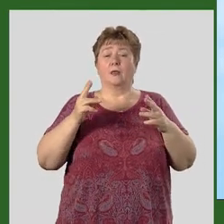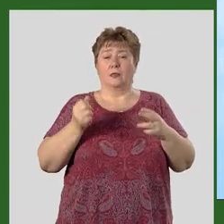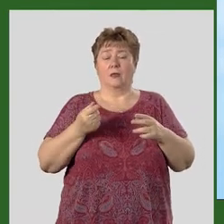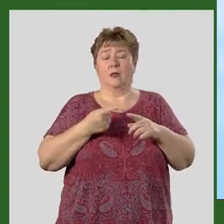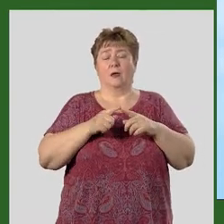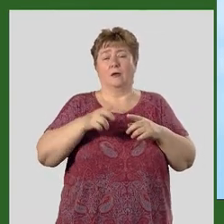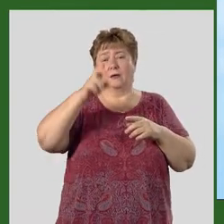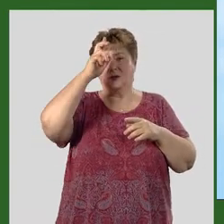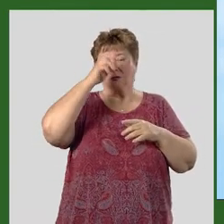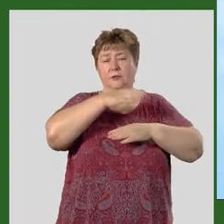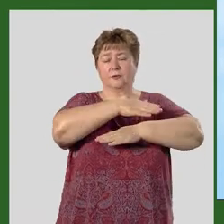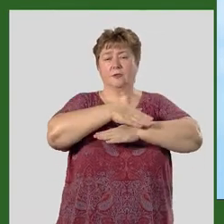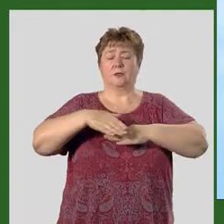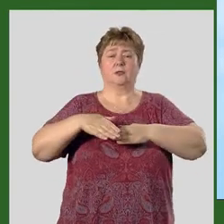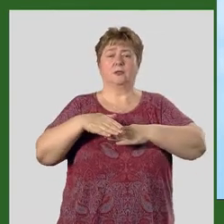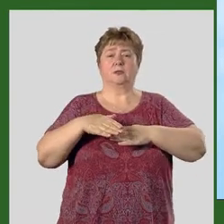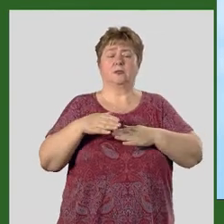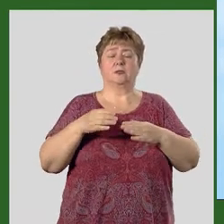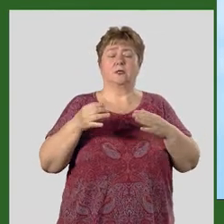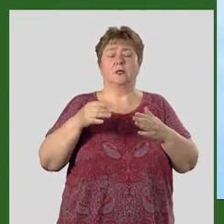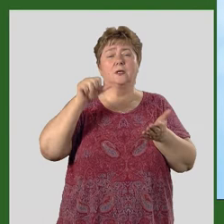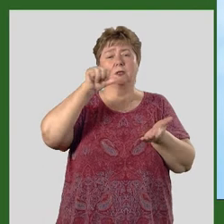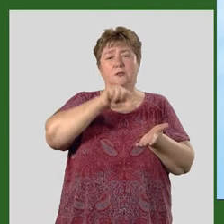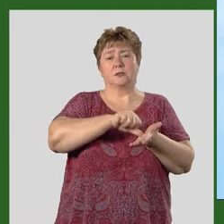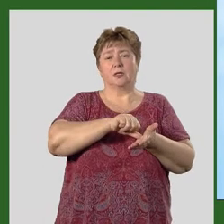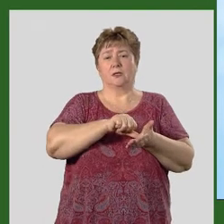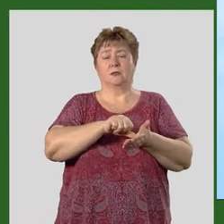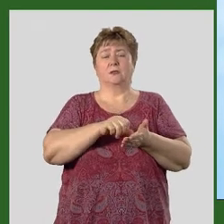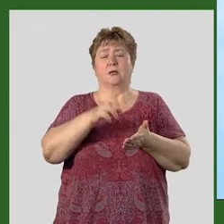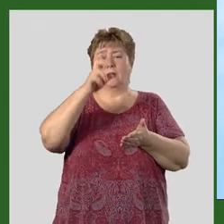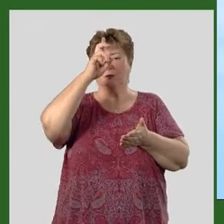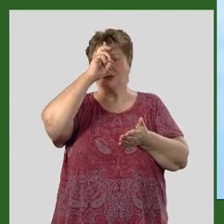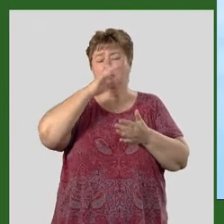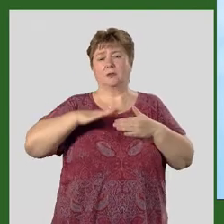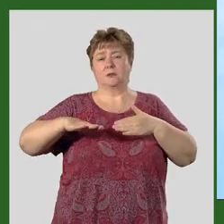это государственная граница и столица государства.